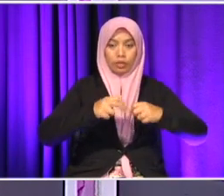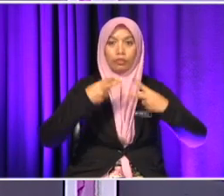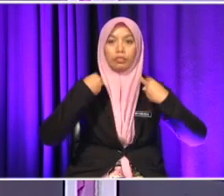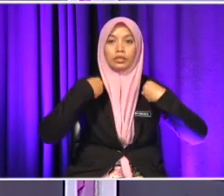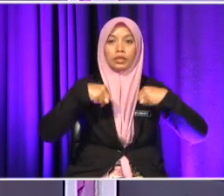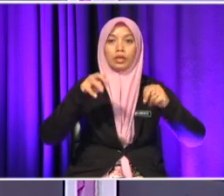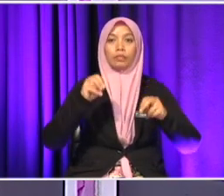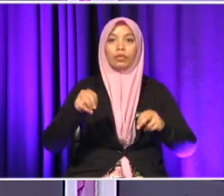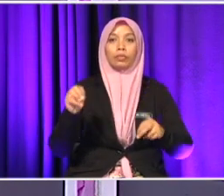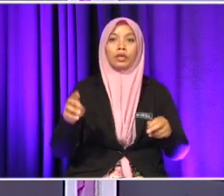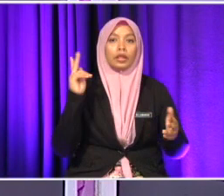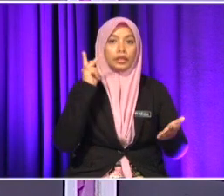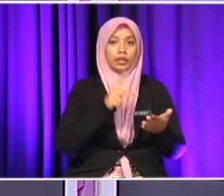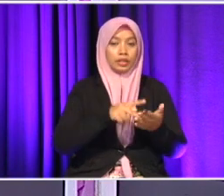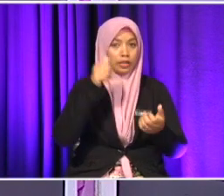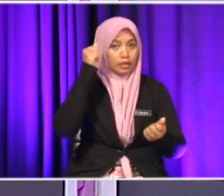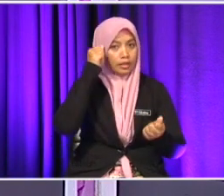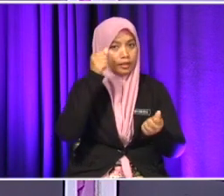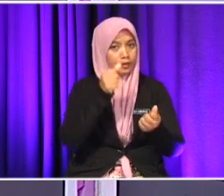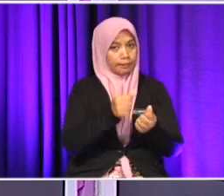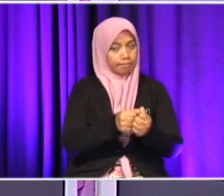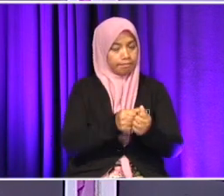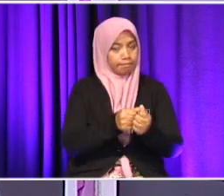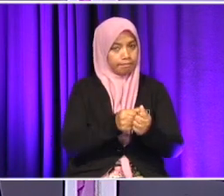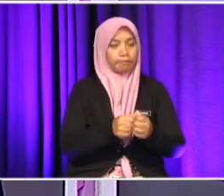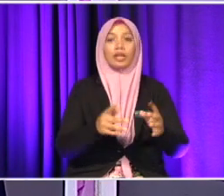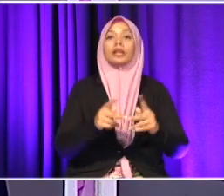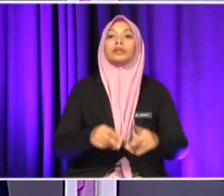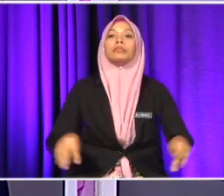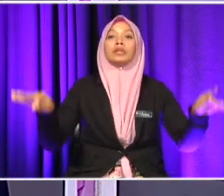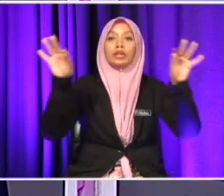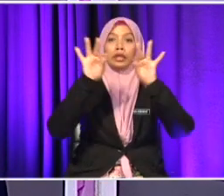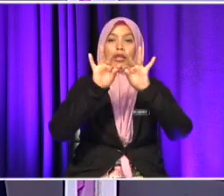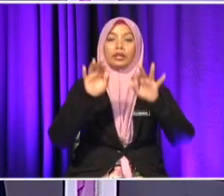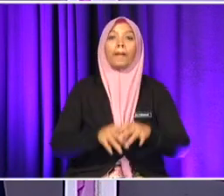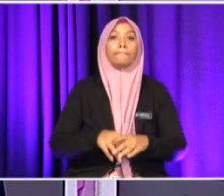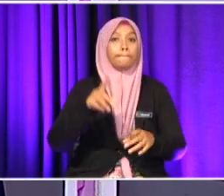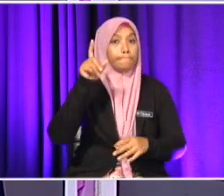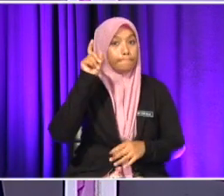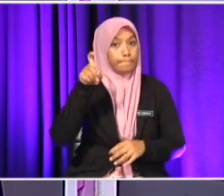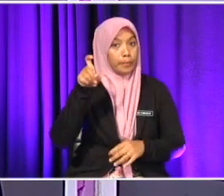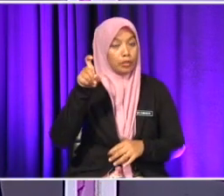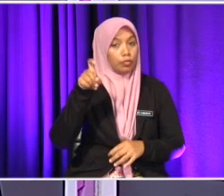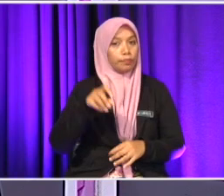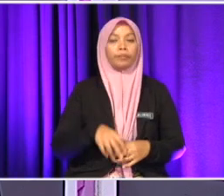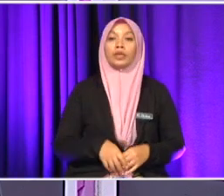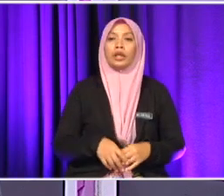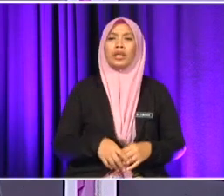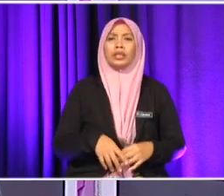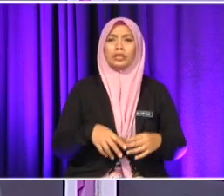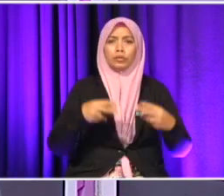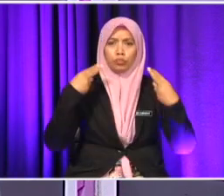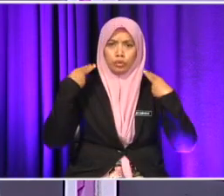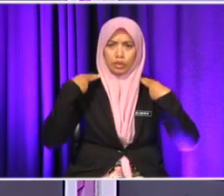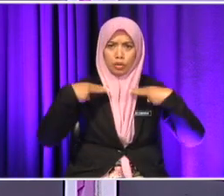oke tentang kepentingan jadi kepentingan pemasaran perlu mudah ingat ataupun sebagai Usahawan